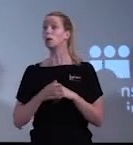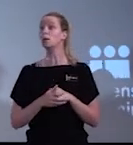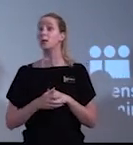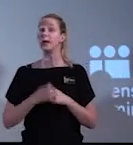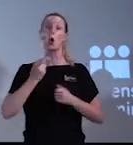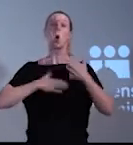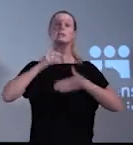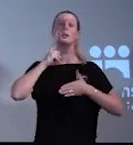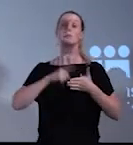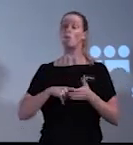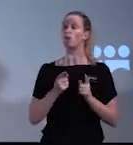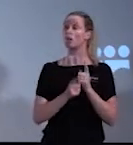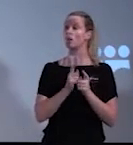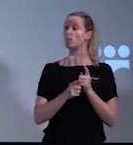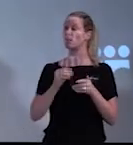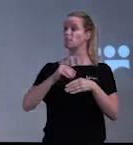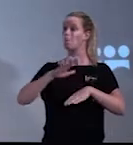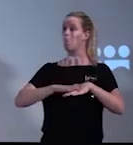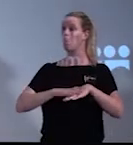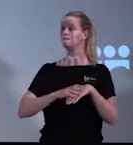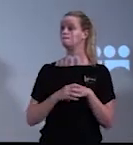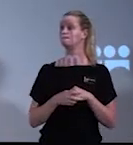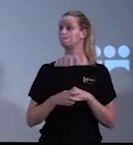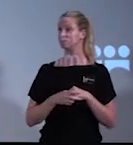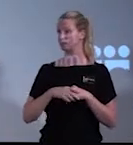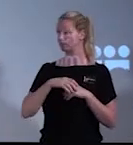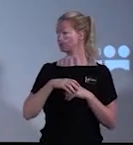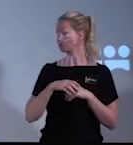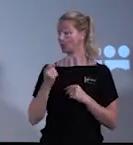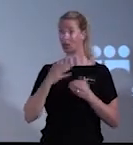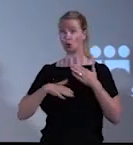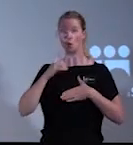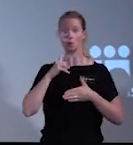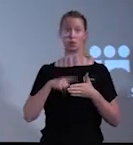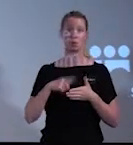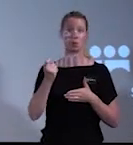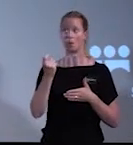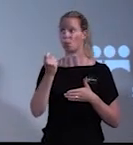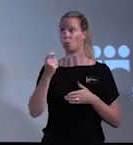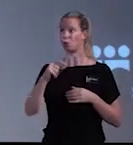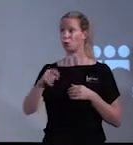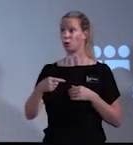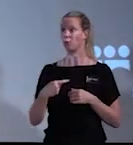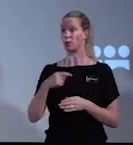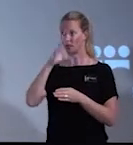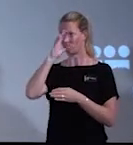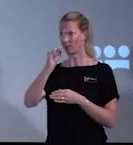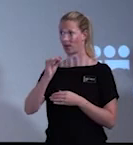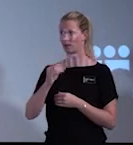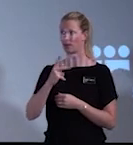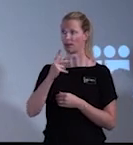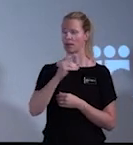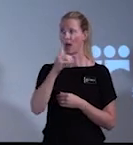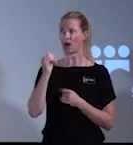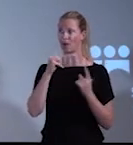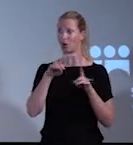något önskemål också? Alltså, det är bara att passa på, varsågod. Om ni kanske har ett önskemål eller något krav? Ja, jag har en fråga. Jag kallar något som Folkets